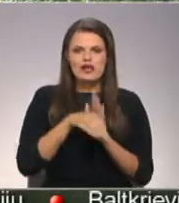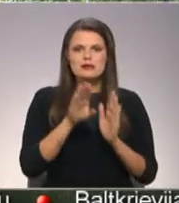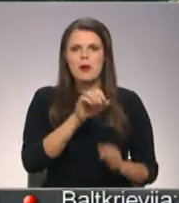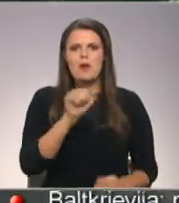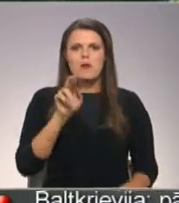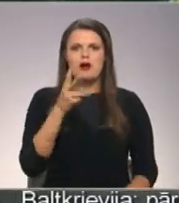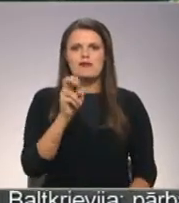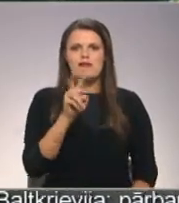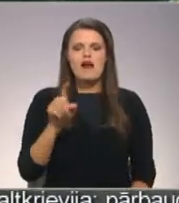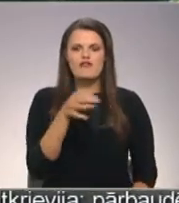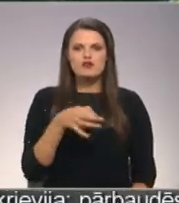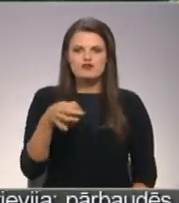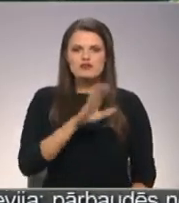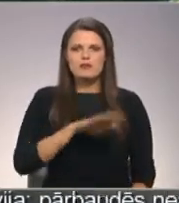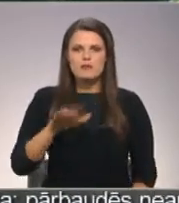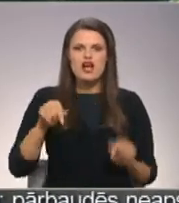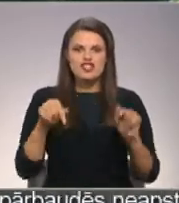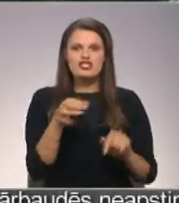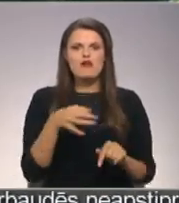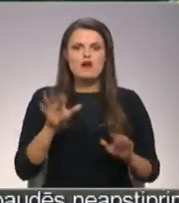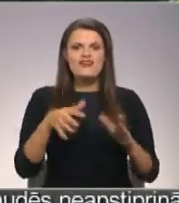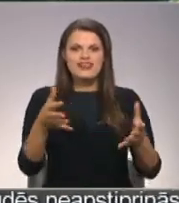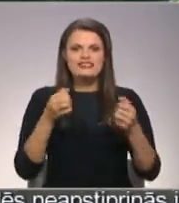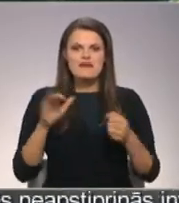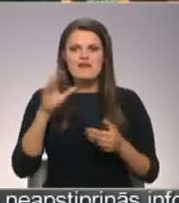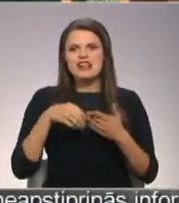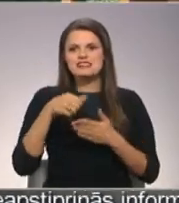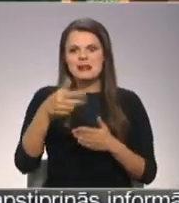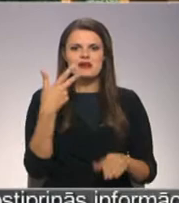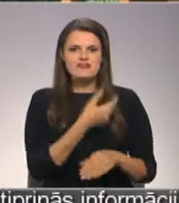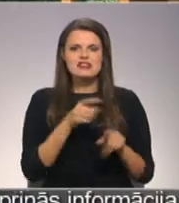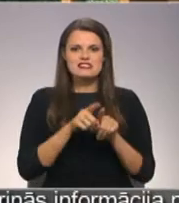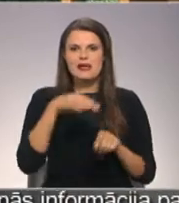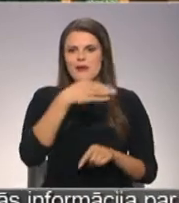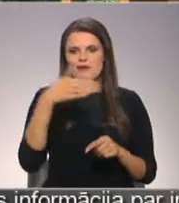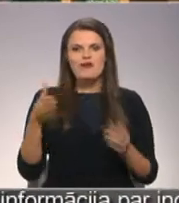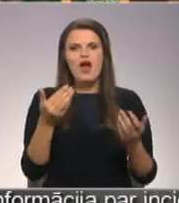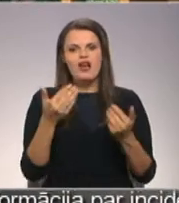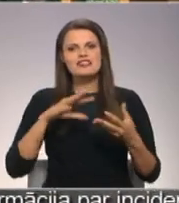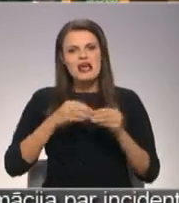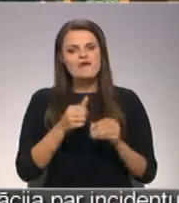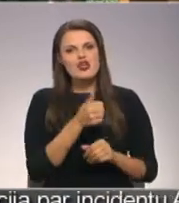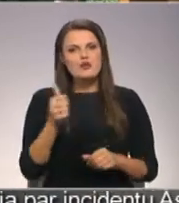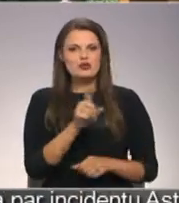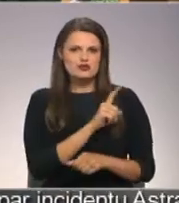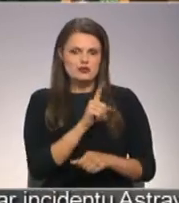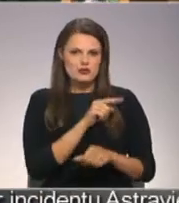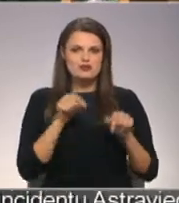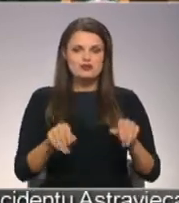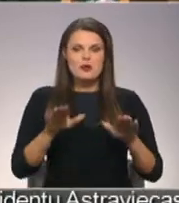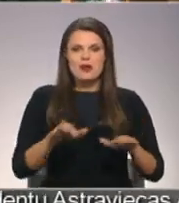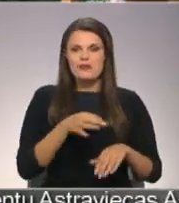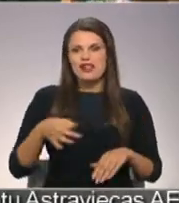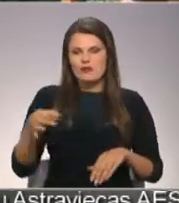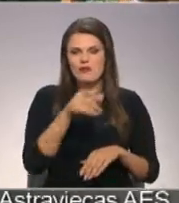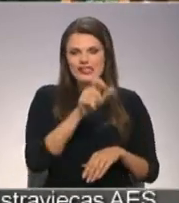Vārkavas novads. Bērni šajos novados var saņemt valsts apmaksātu vakcīnu, arī pieauguši aicināt ievērot īpašu piesardzību. Vārkavas iedzīvotāji